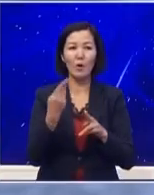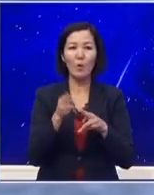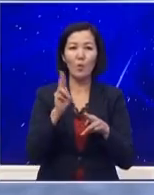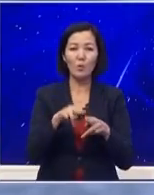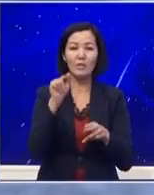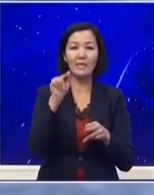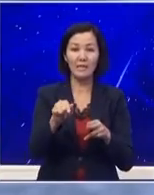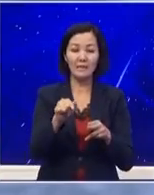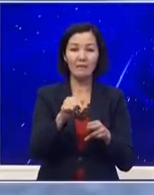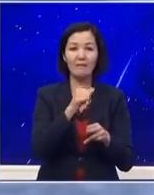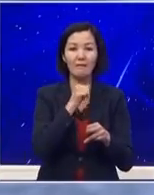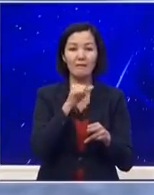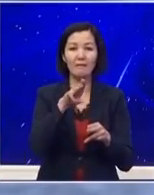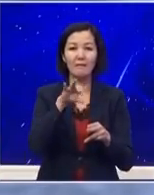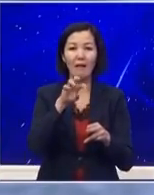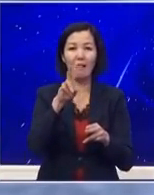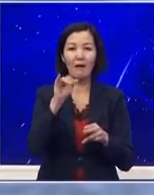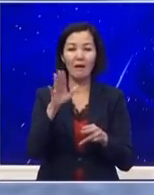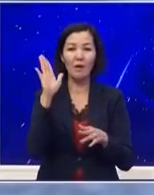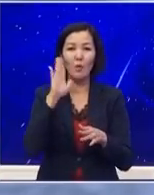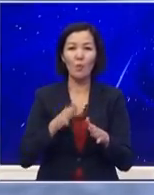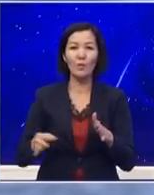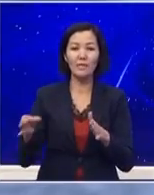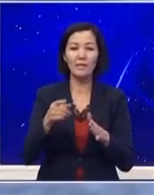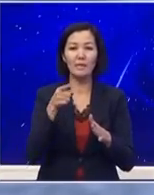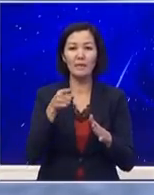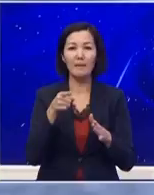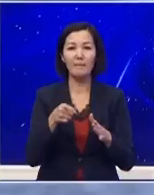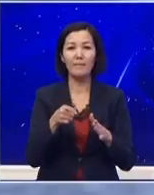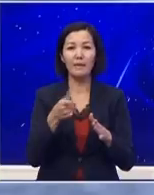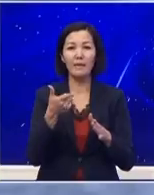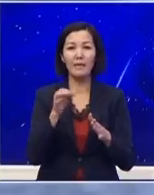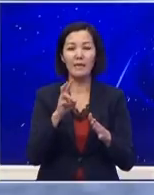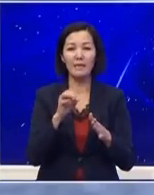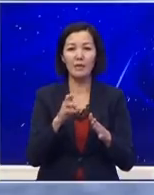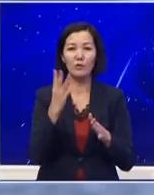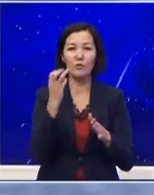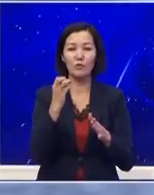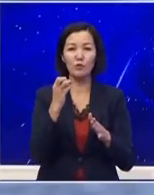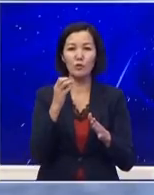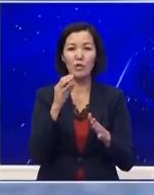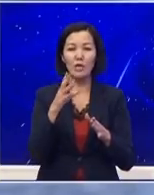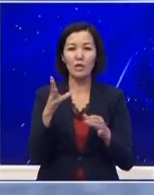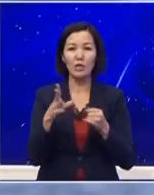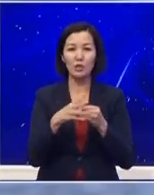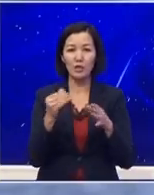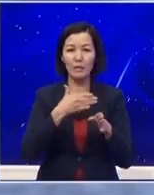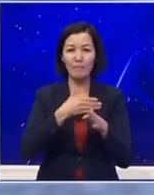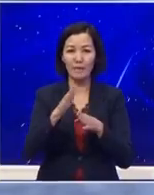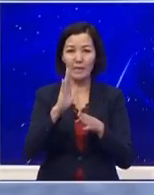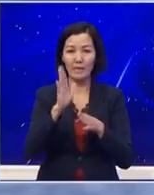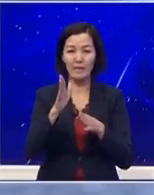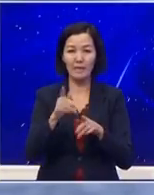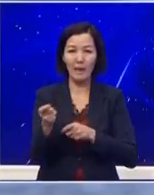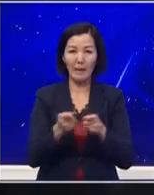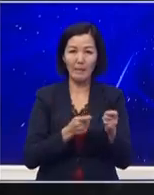жағасынан 1 гектар 300 жер берілейін деп отыр. Акиматтың